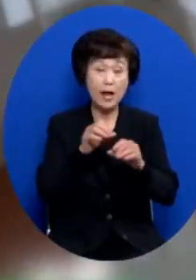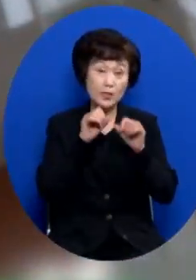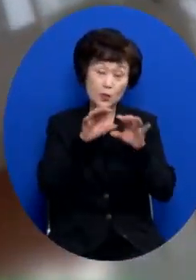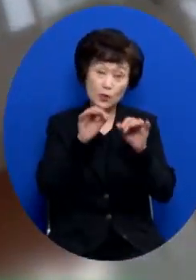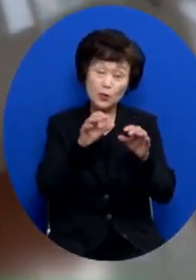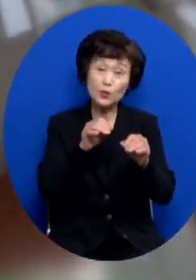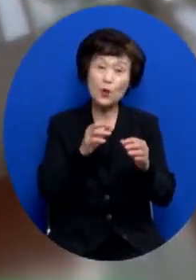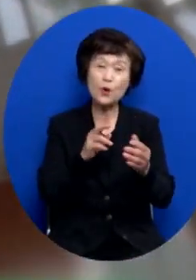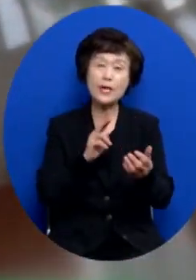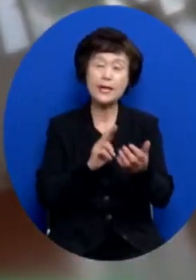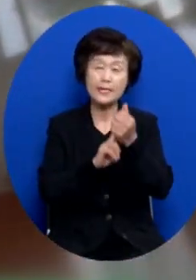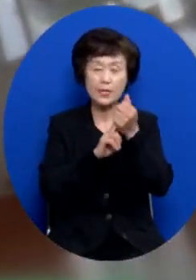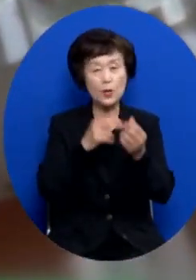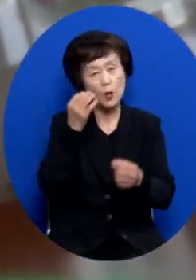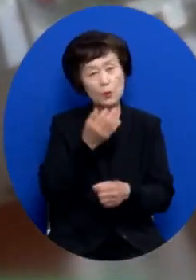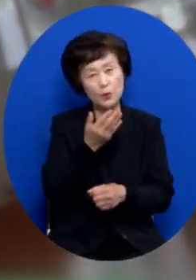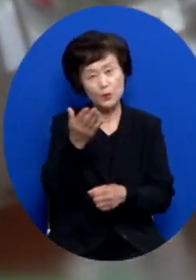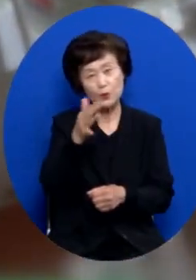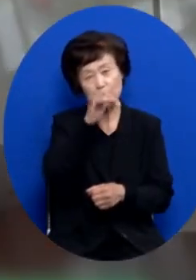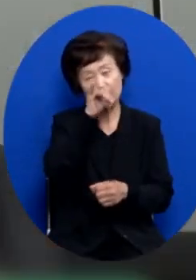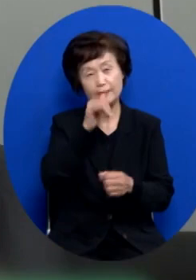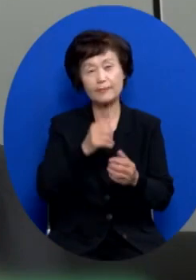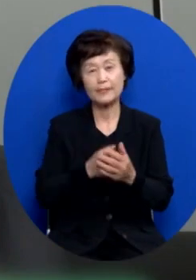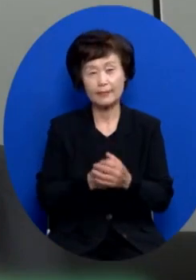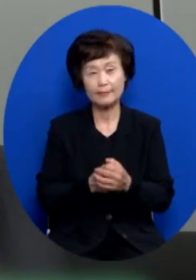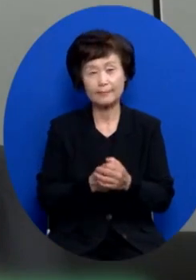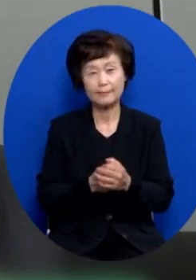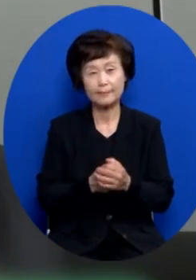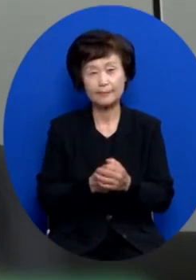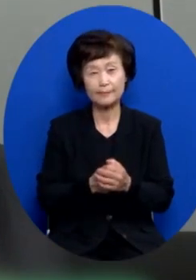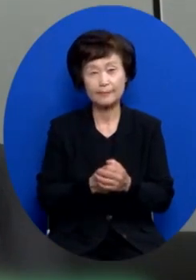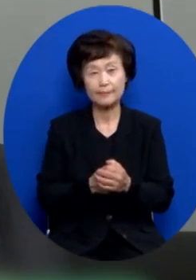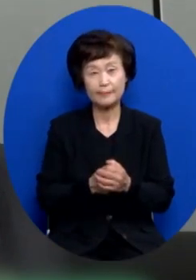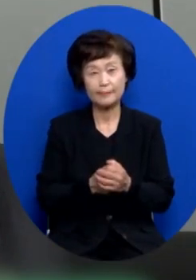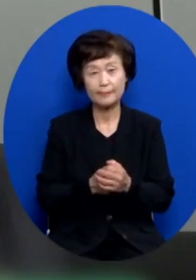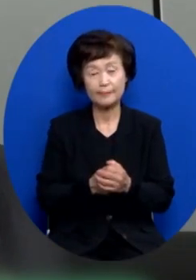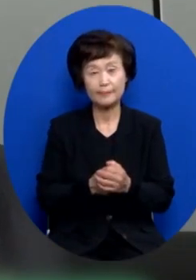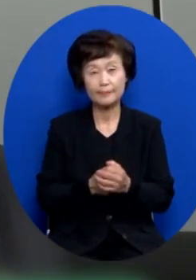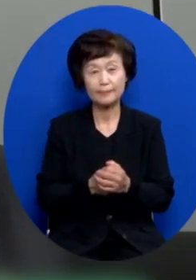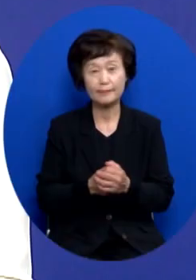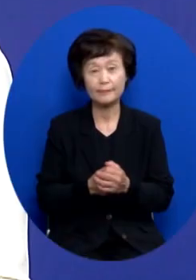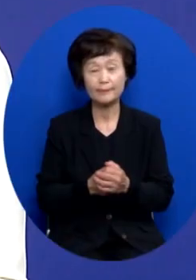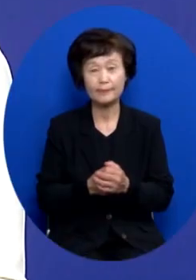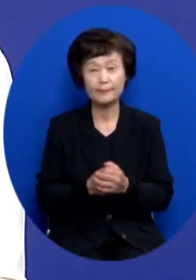만드는 기적을 보여주고 있습니다. CTS 뉴스 이현지입니다.